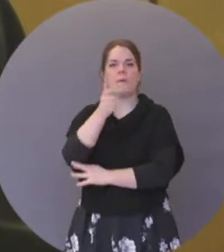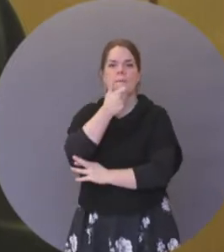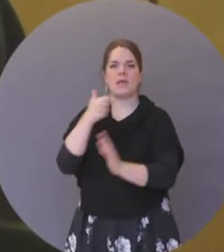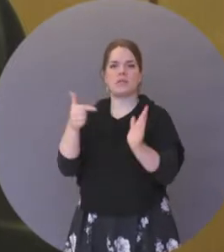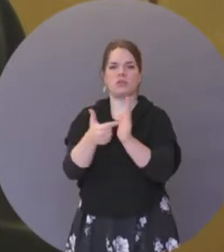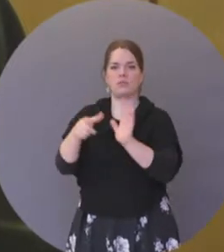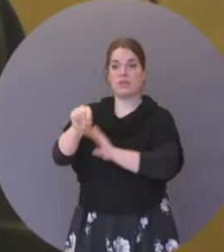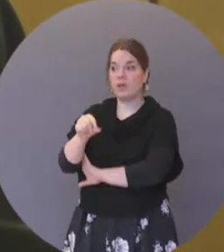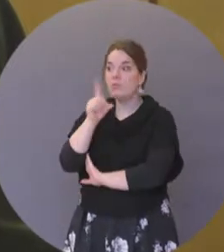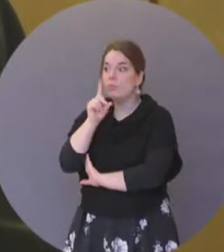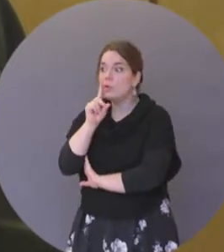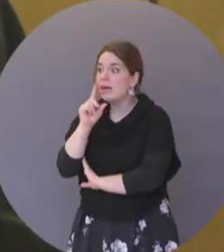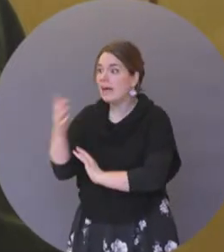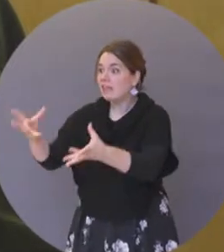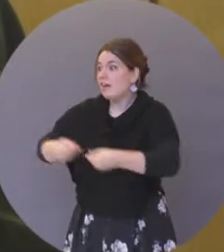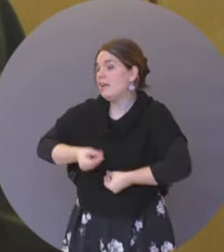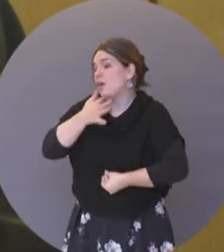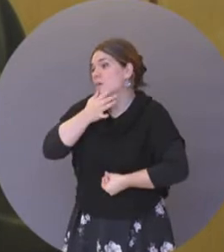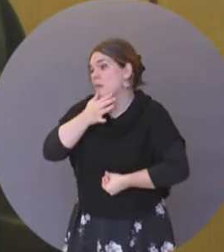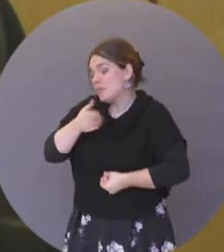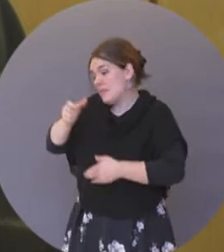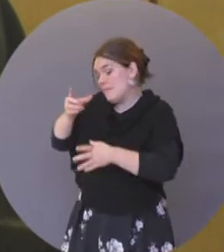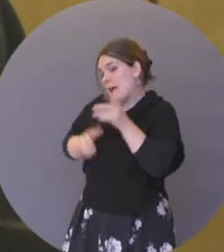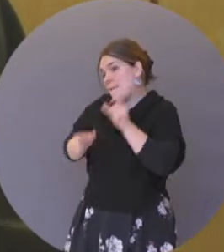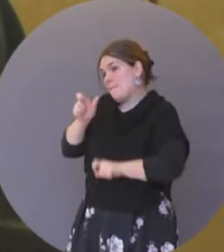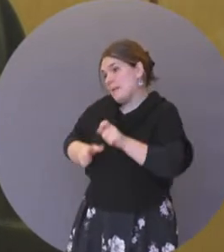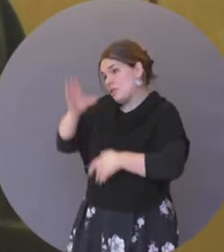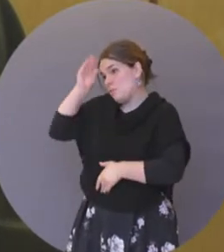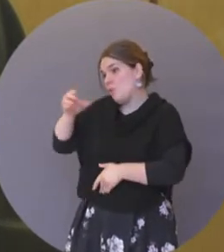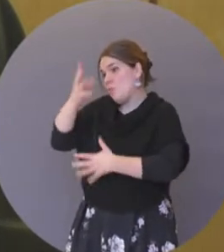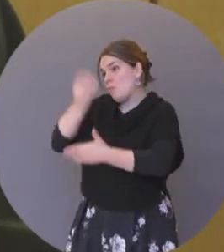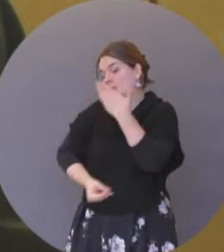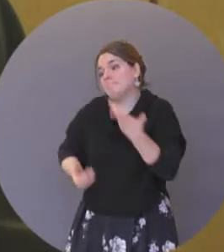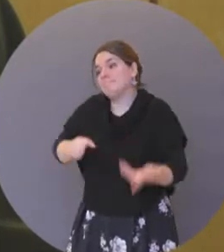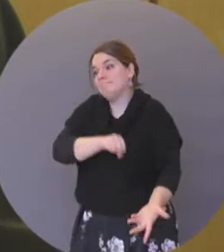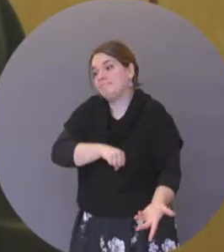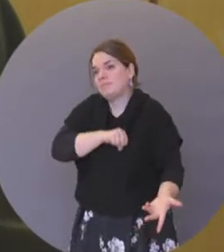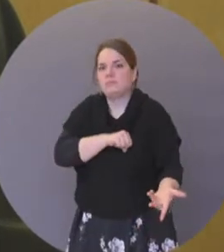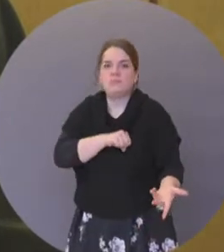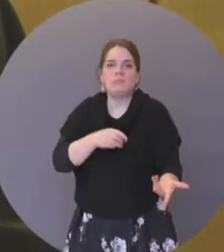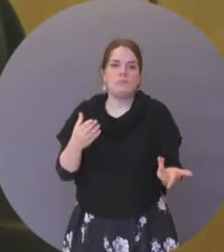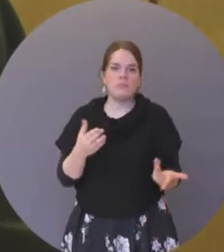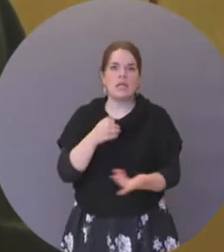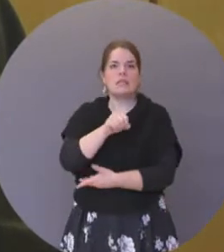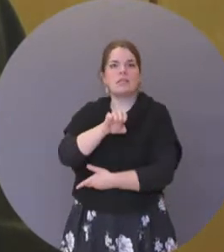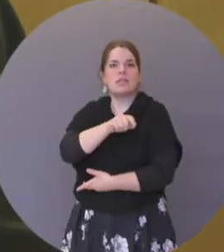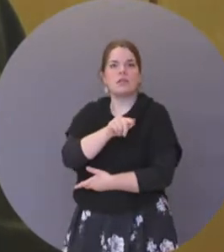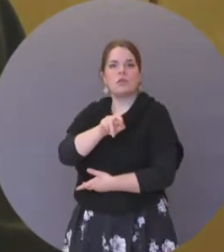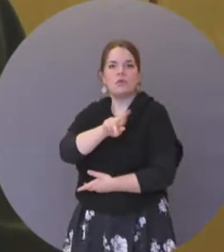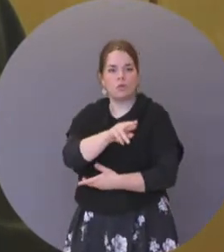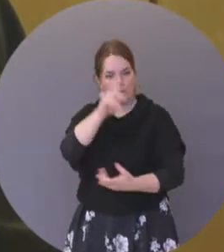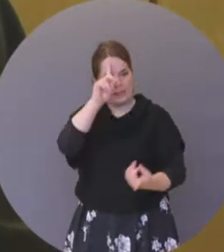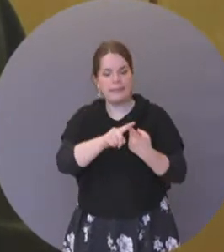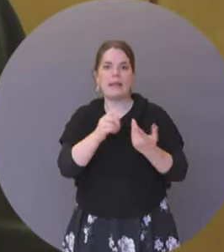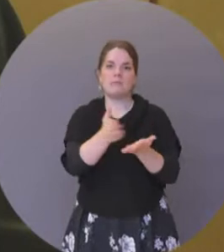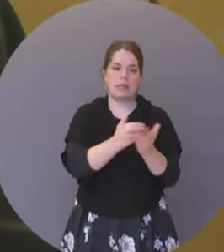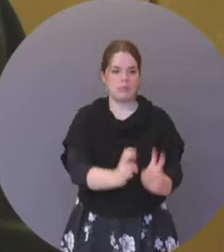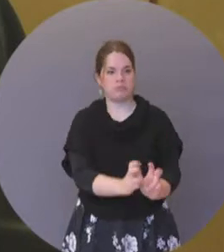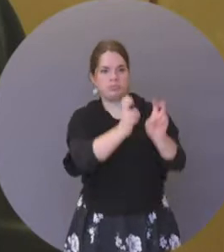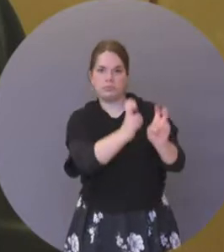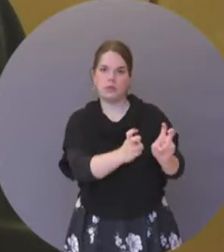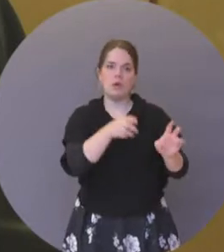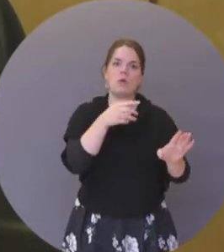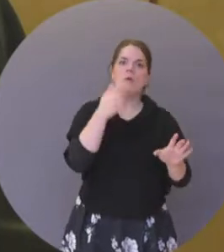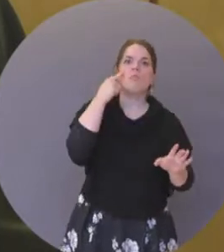personnel le Ségur de la santé qui a revalorisé les personnels des hôpitaux et des EHPAD a aussi provoqué une